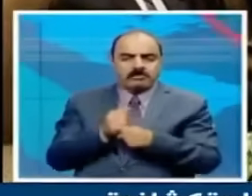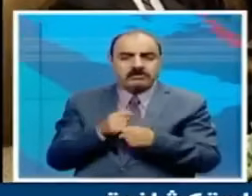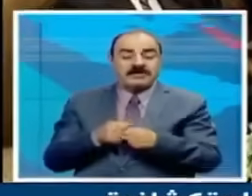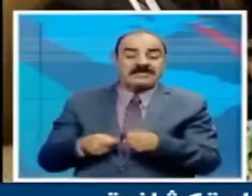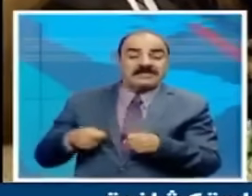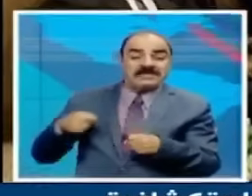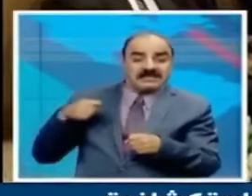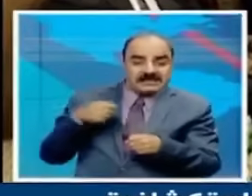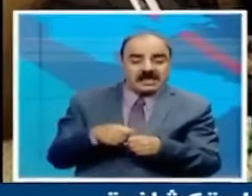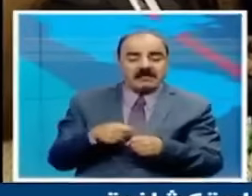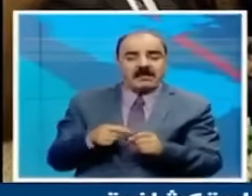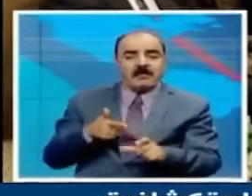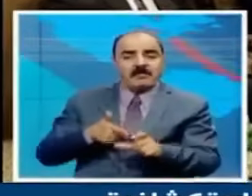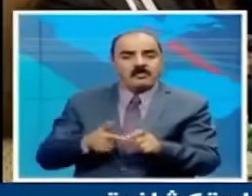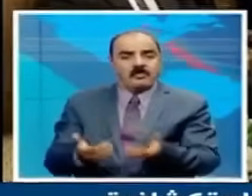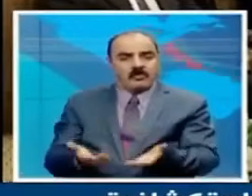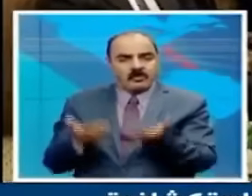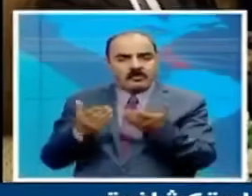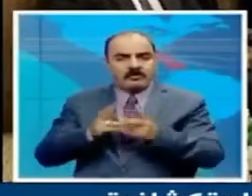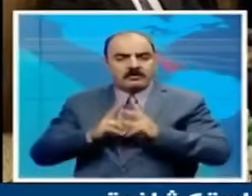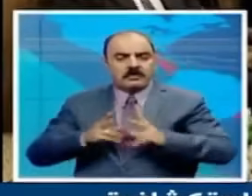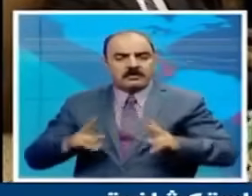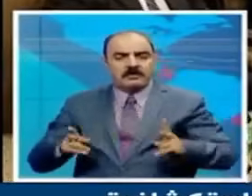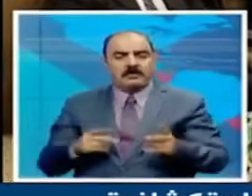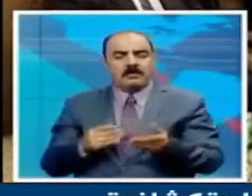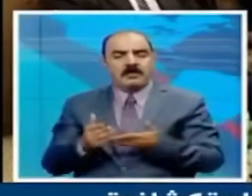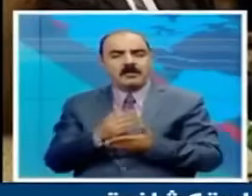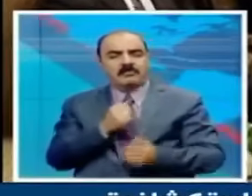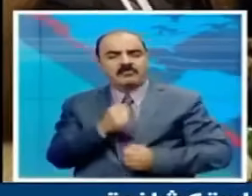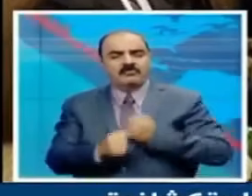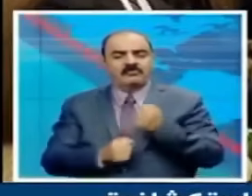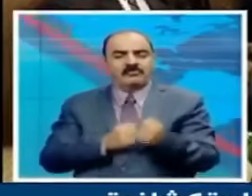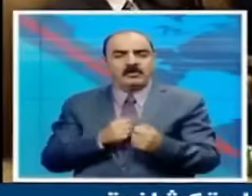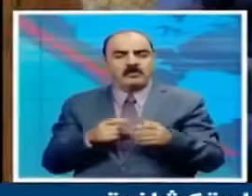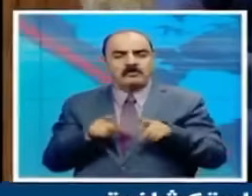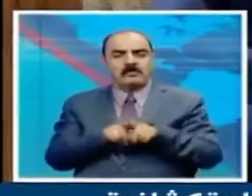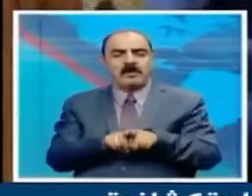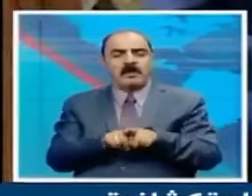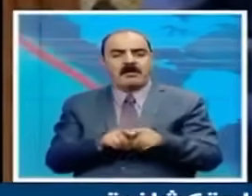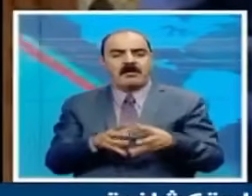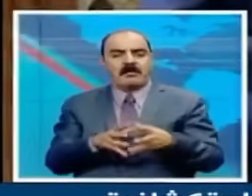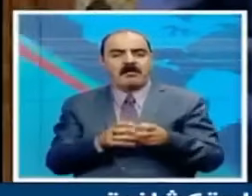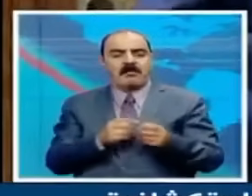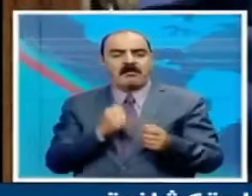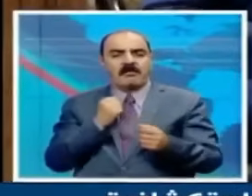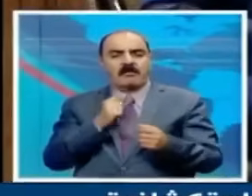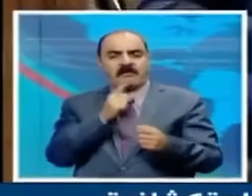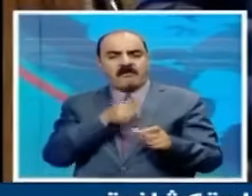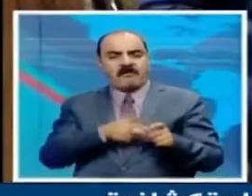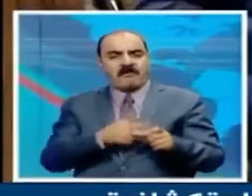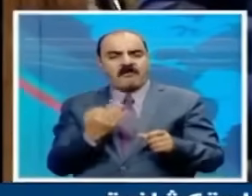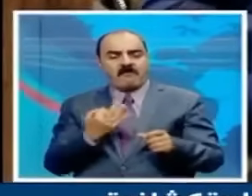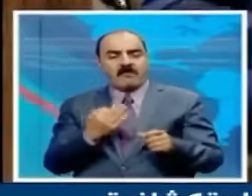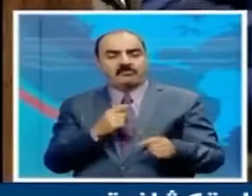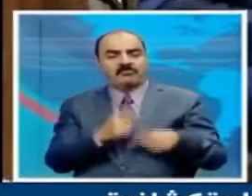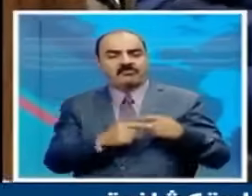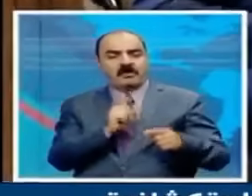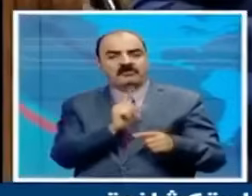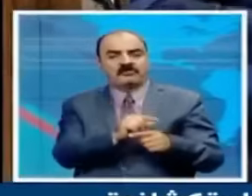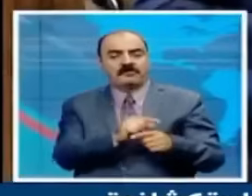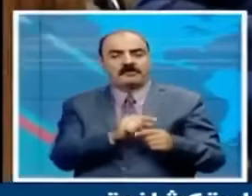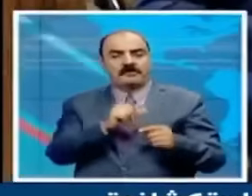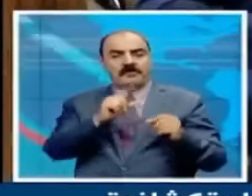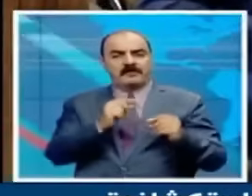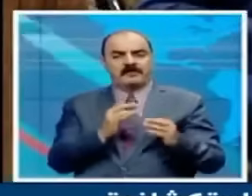أهمية قصوى لزيادة الإنتاج البترولي. كما تم استعراض المجهودات المشتركة في مجال كفاءة الطاقة والتشغيل